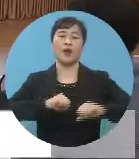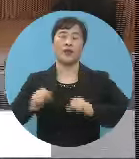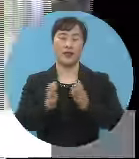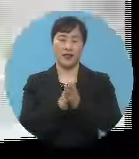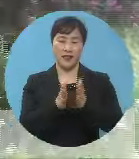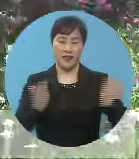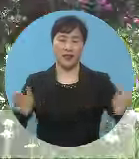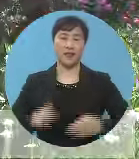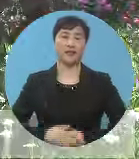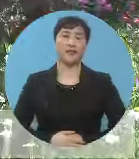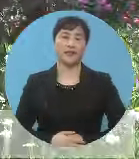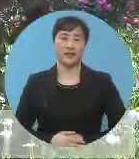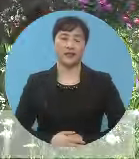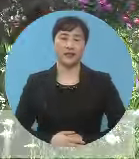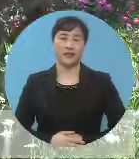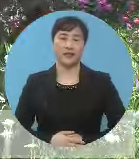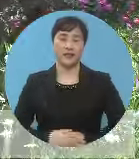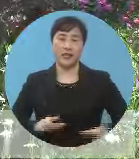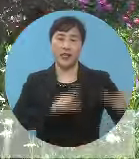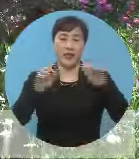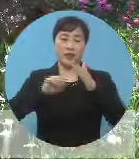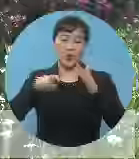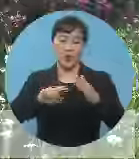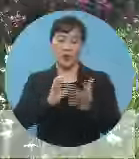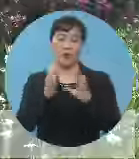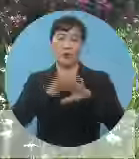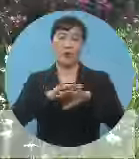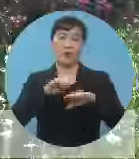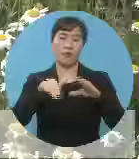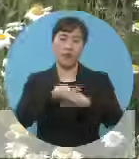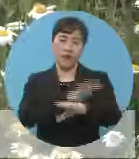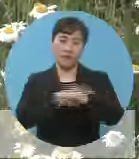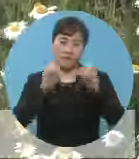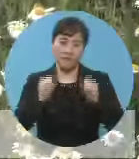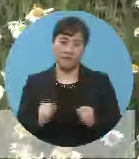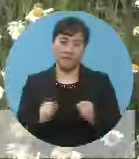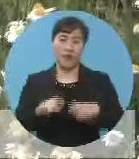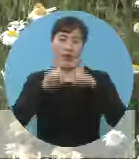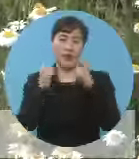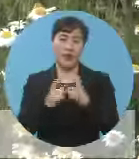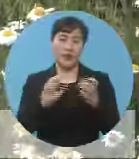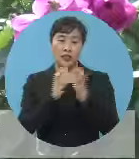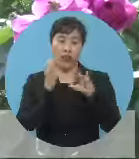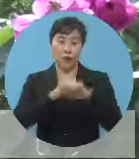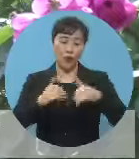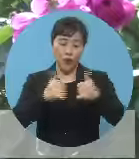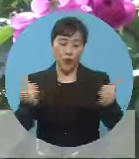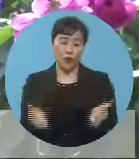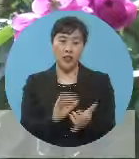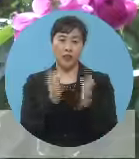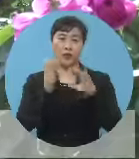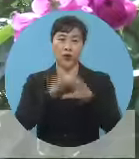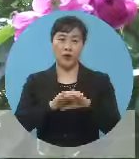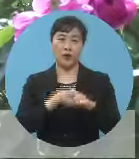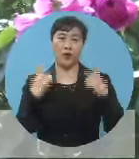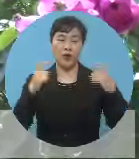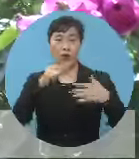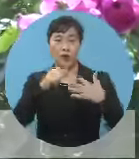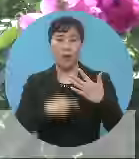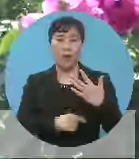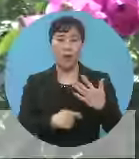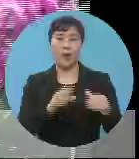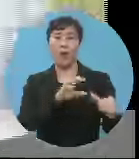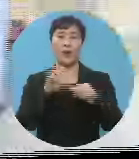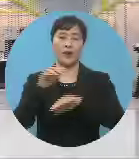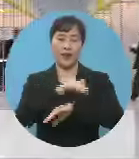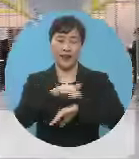나섰습니다. 생활 속의 정원 문화가 자리매김하도록 민간 정원과 공동체 정원을 관광 자원으로 키우기로